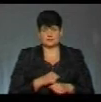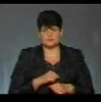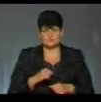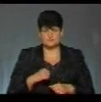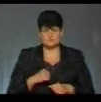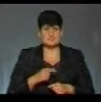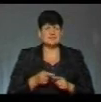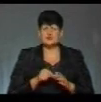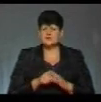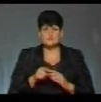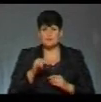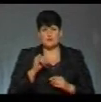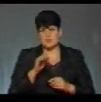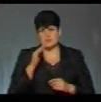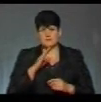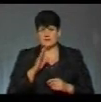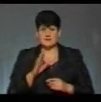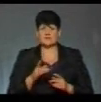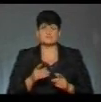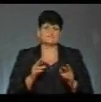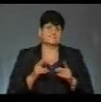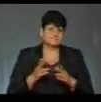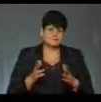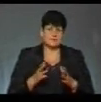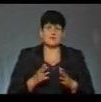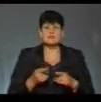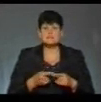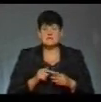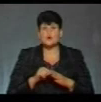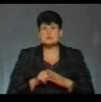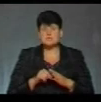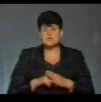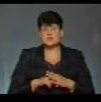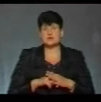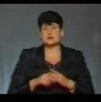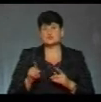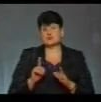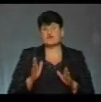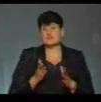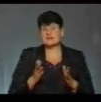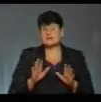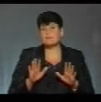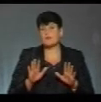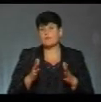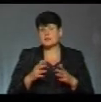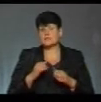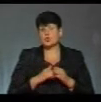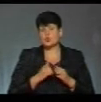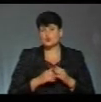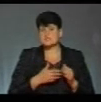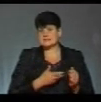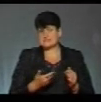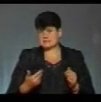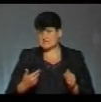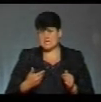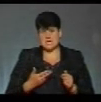вони погані батьки чи якісь не такі. Так? Це просто означає, що в якийсь момент кожен з нас, кожна